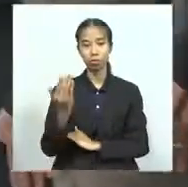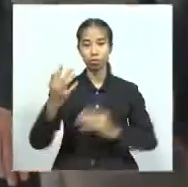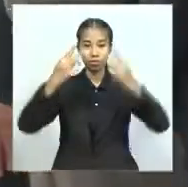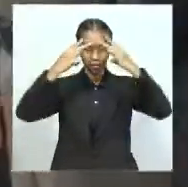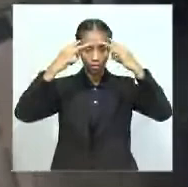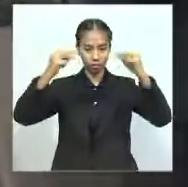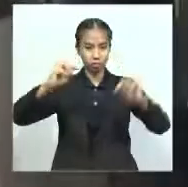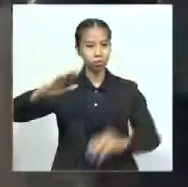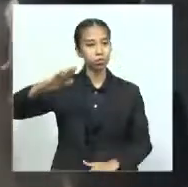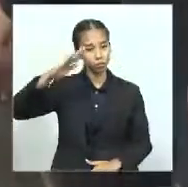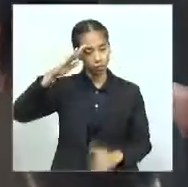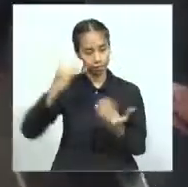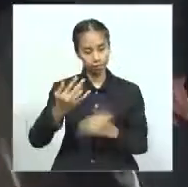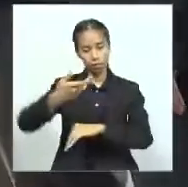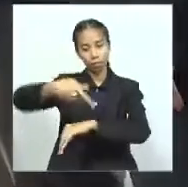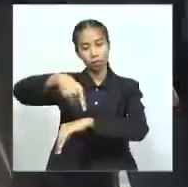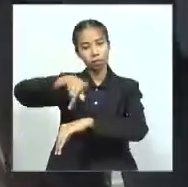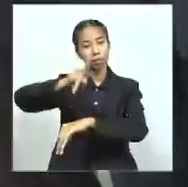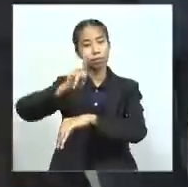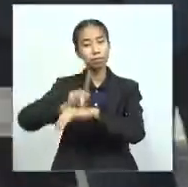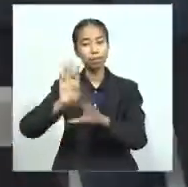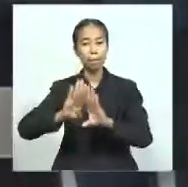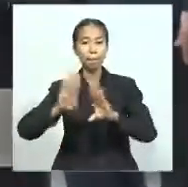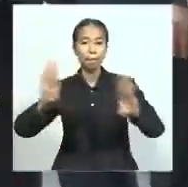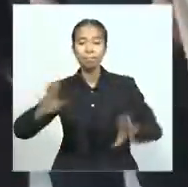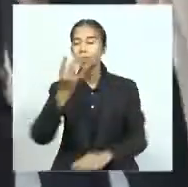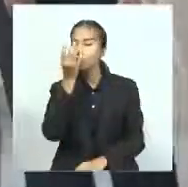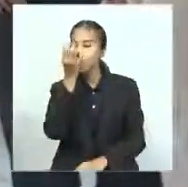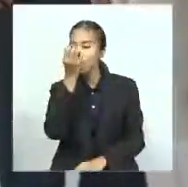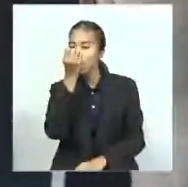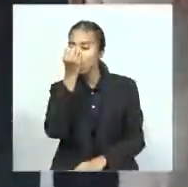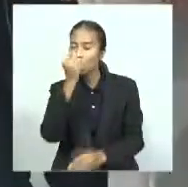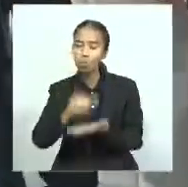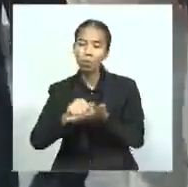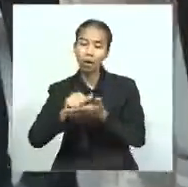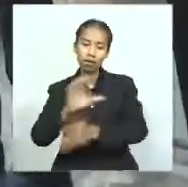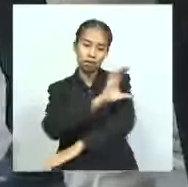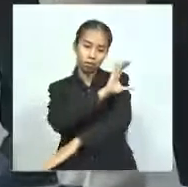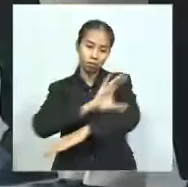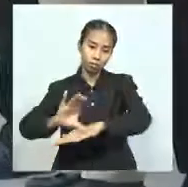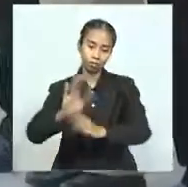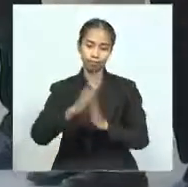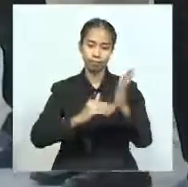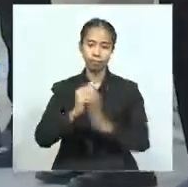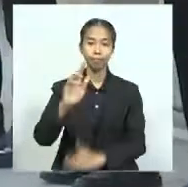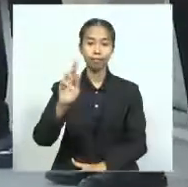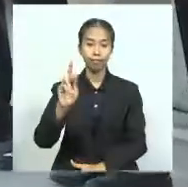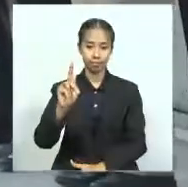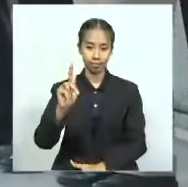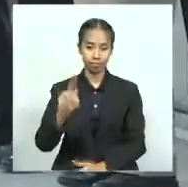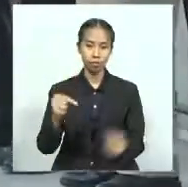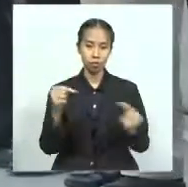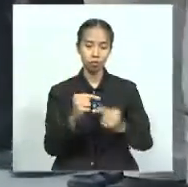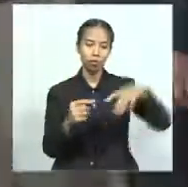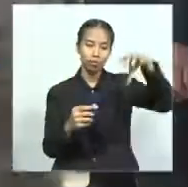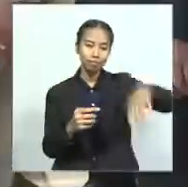อชานายกรัฐมนตรีเป็นประธานในพิธีเปิดทดลองให้บริการเดินรถไฟฟ้าสายสีเขียวช่วง